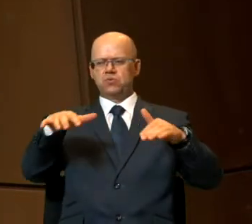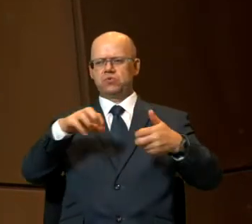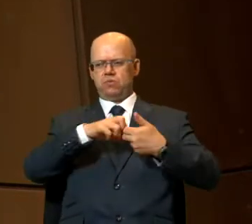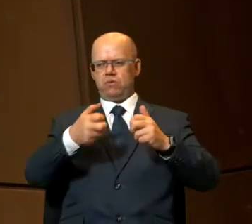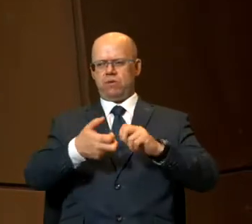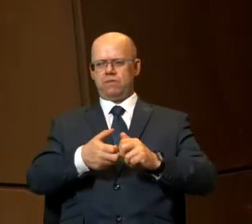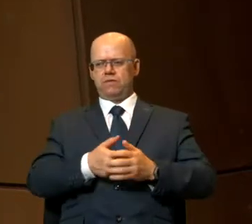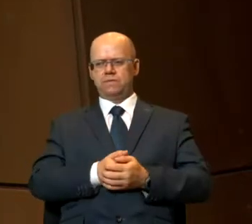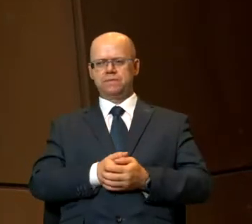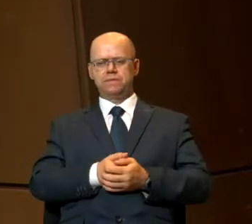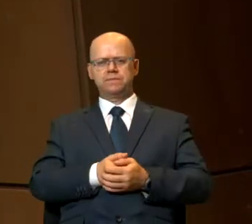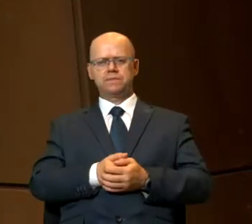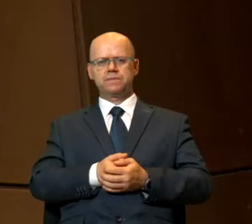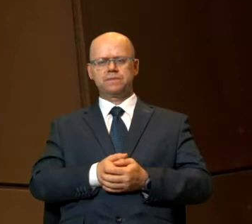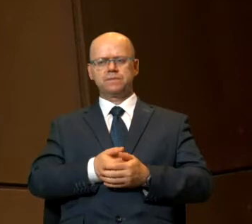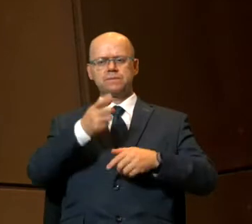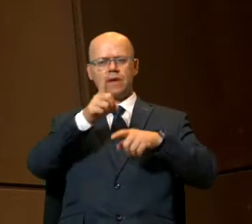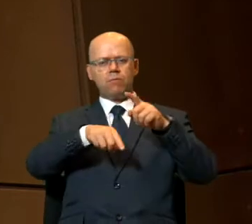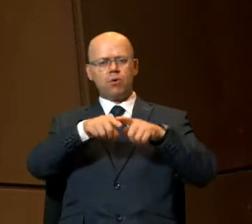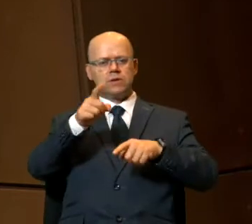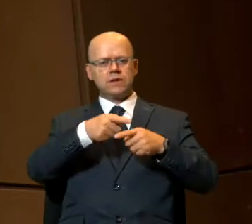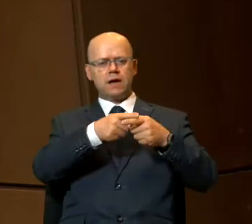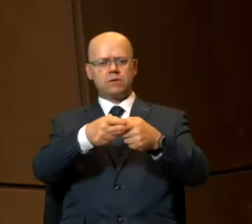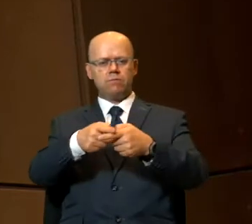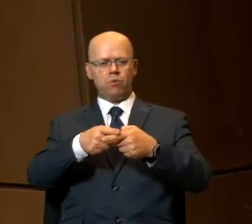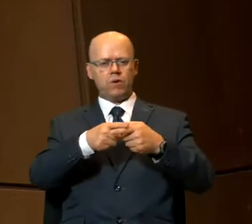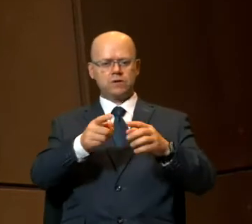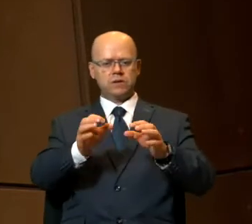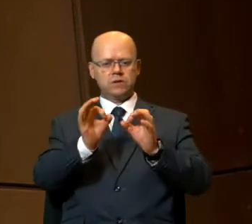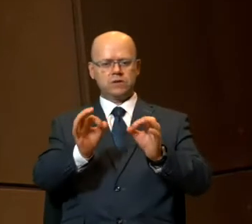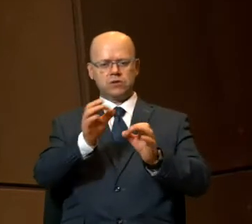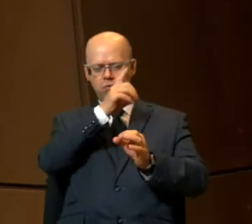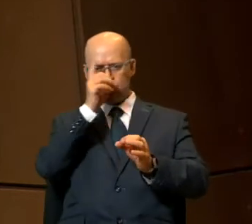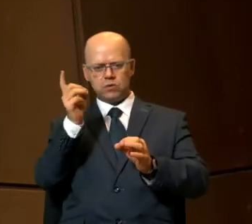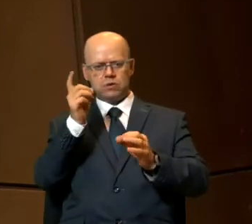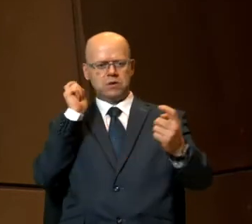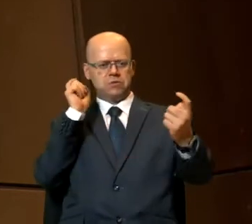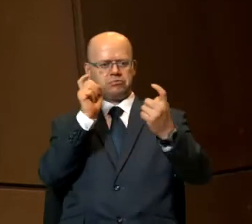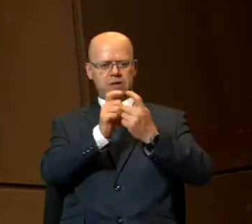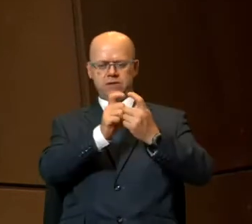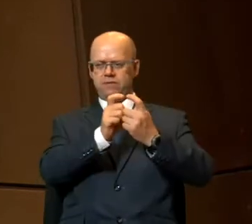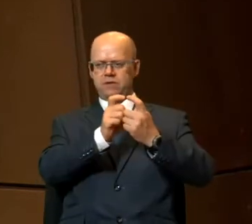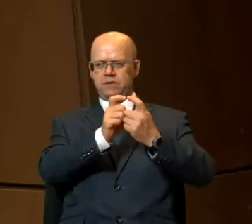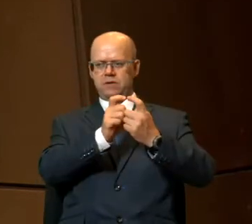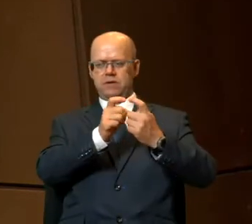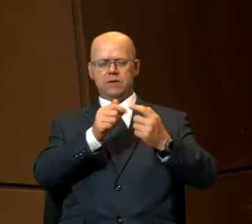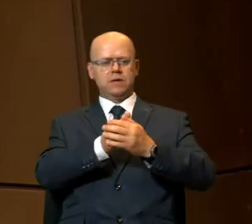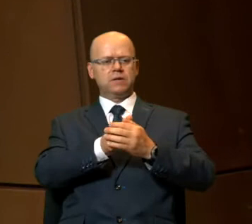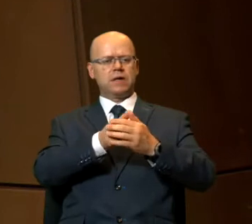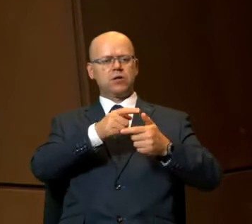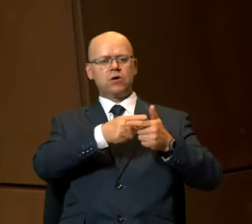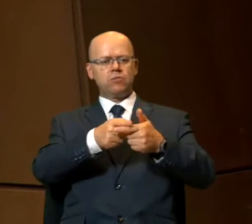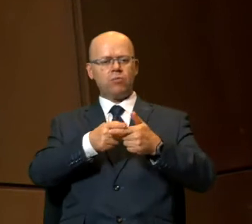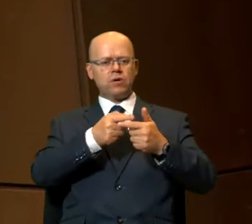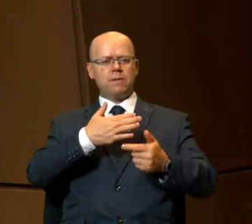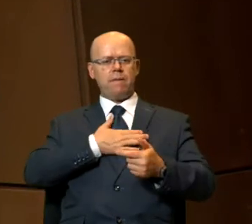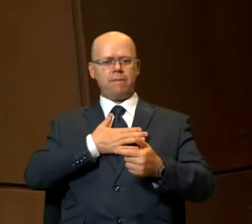w teorii polityki i społeczeństw widzimy to jako antagonizm społeczny, że tak naprawdę mamy